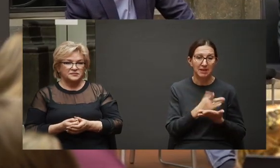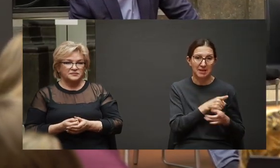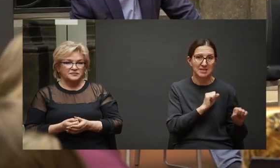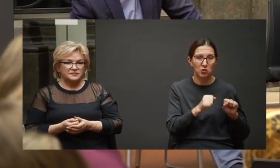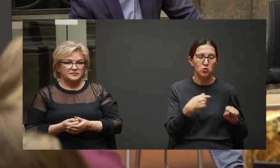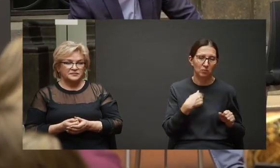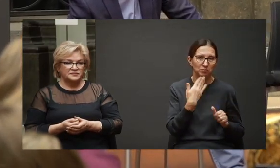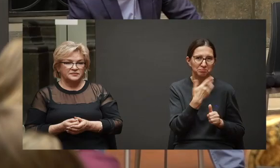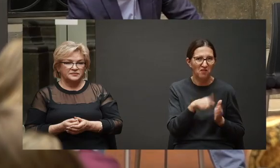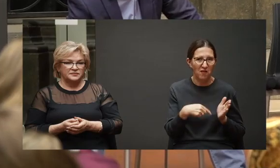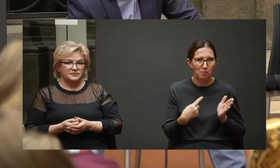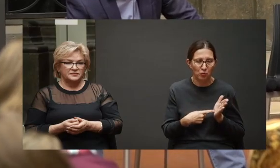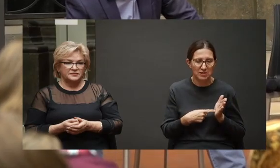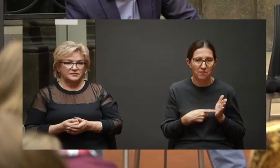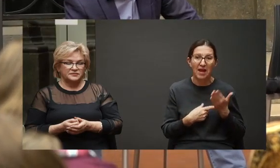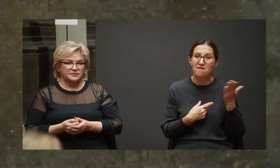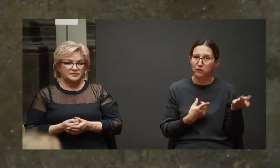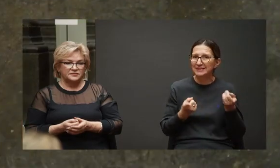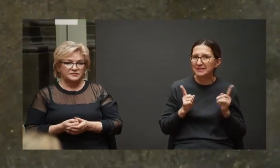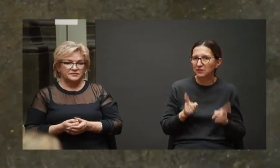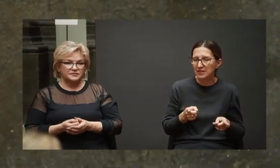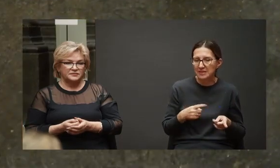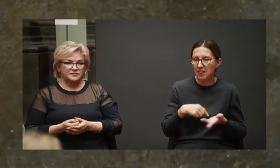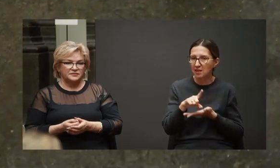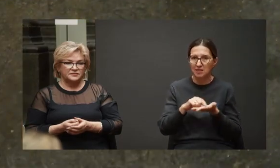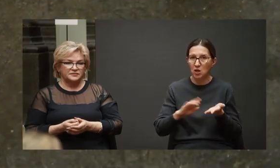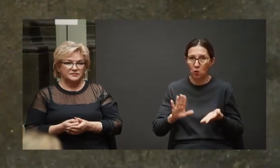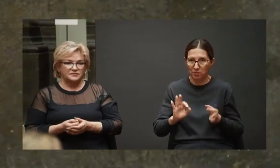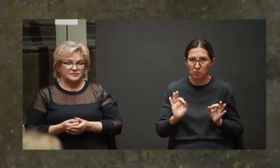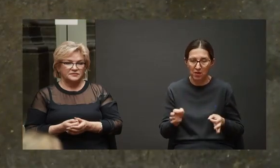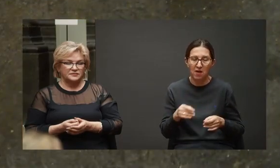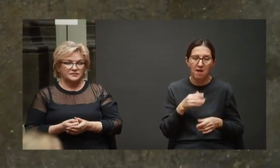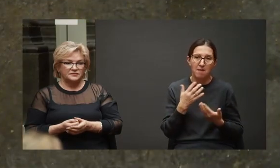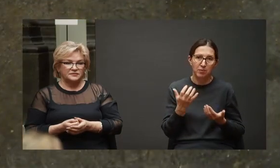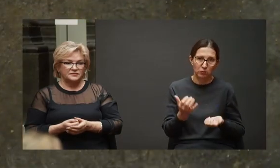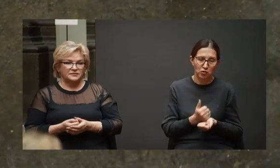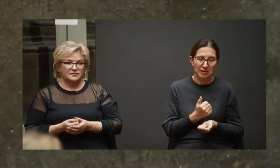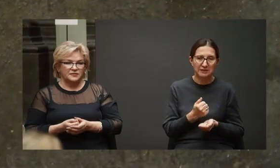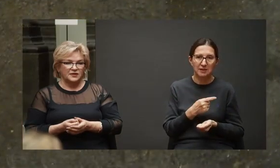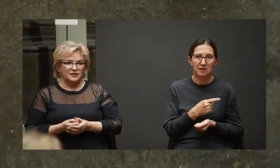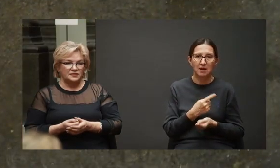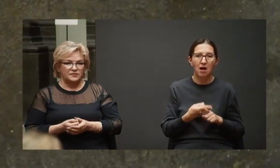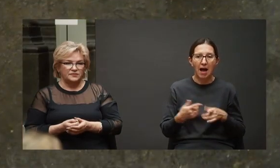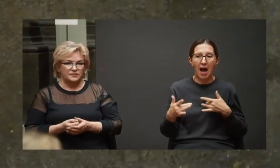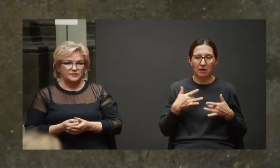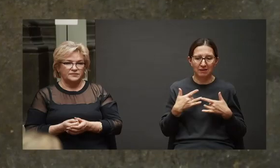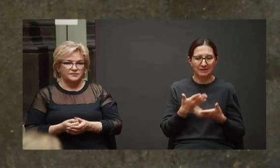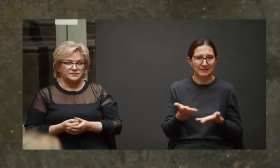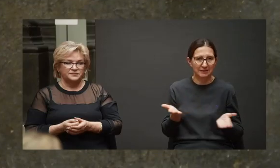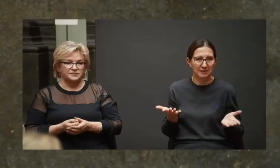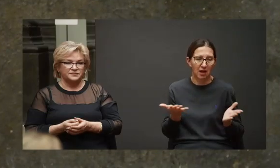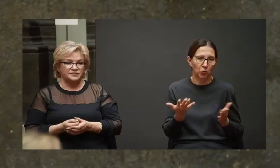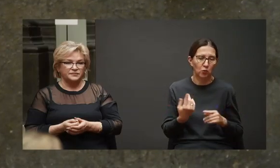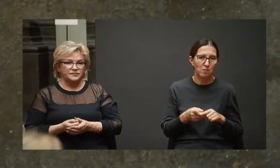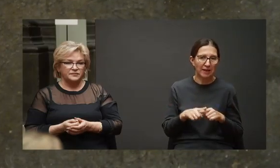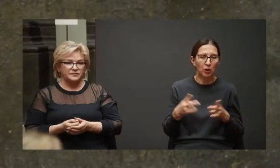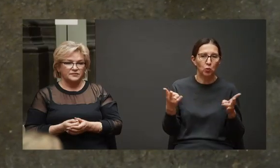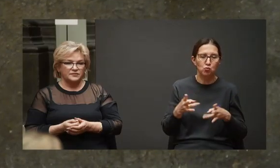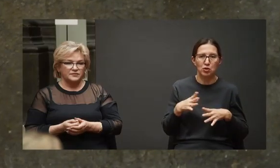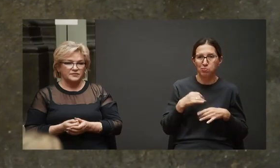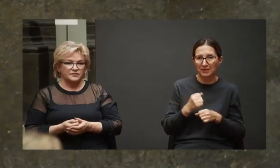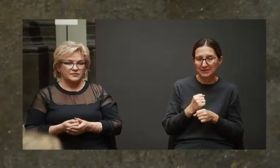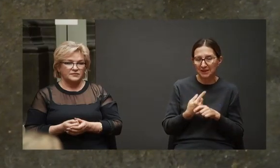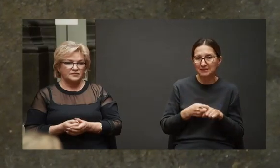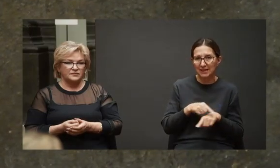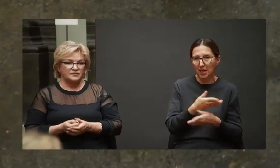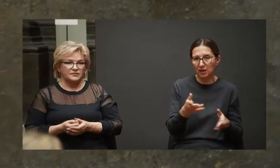меня вопросы. Ведь вы действительно не копировали, да, то есть вы входили, вот артисты, да, которым это нужно было сделать,